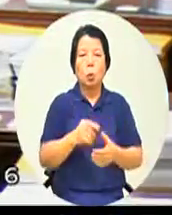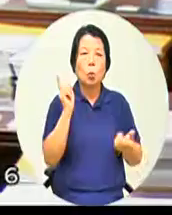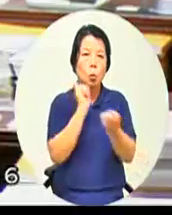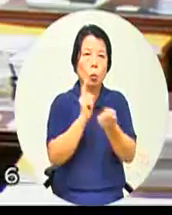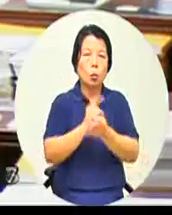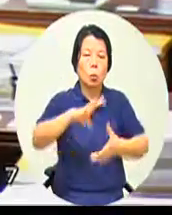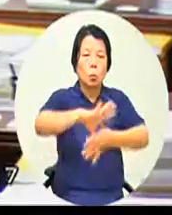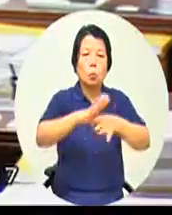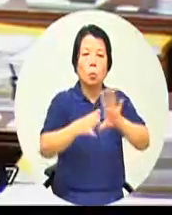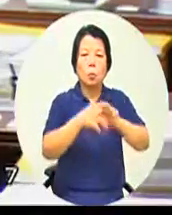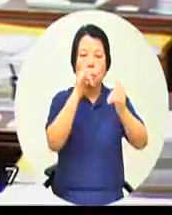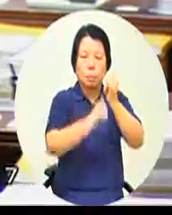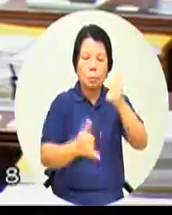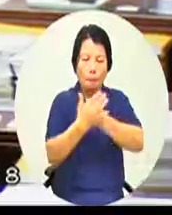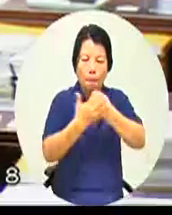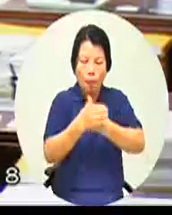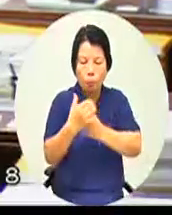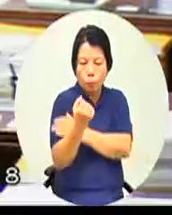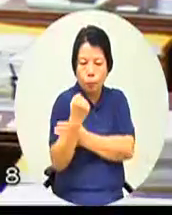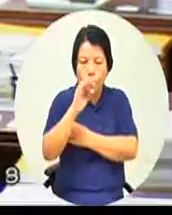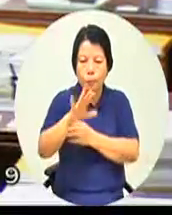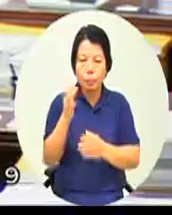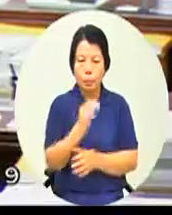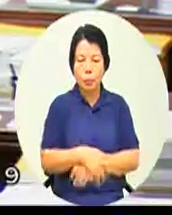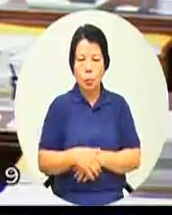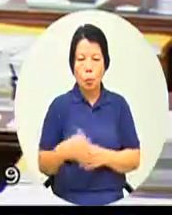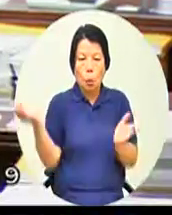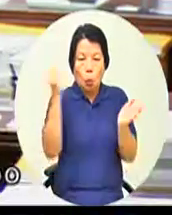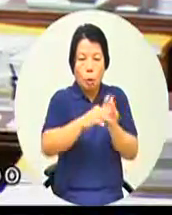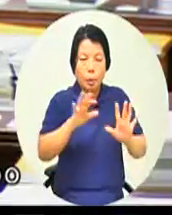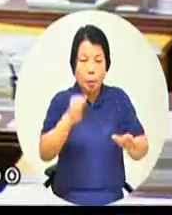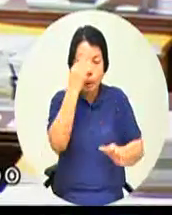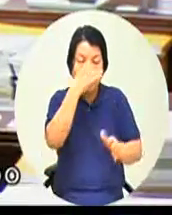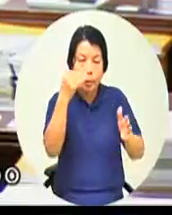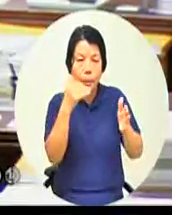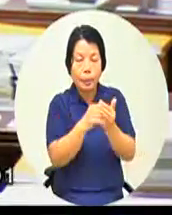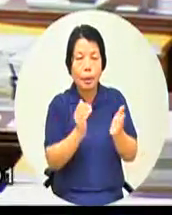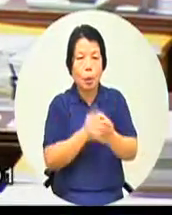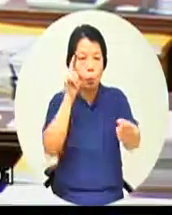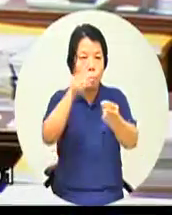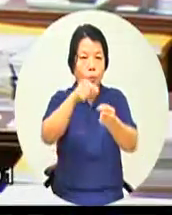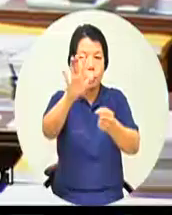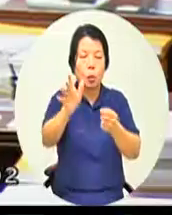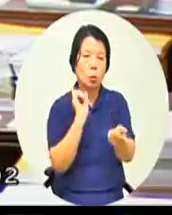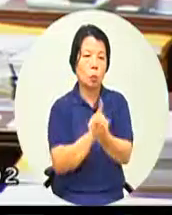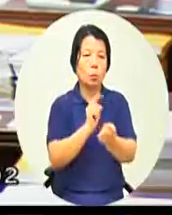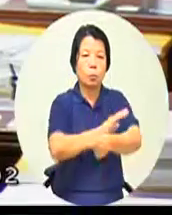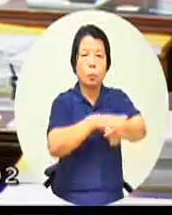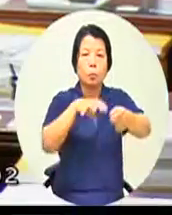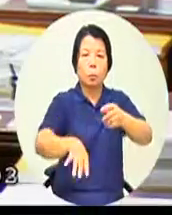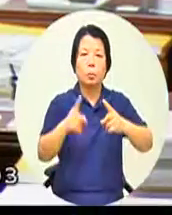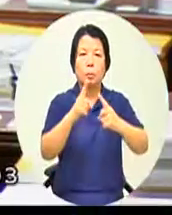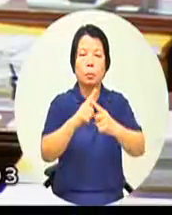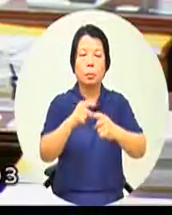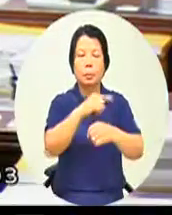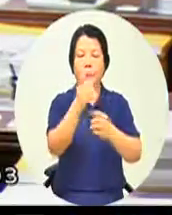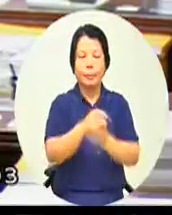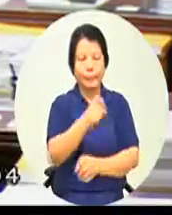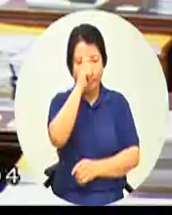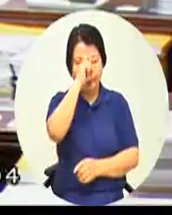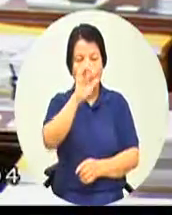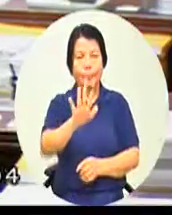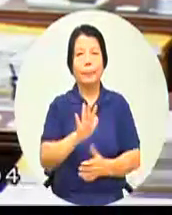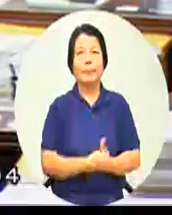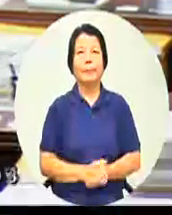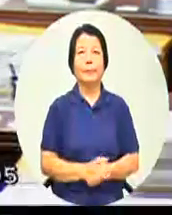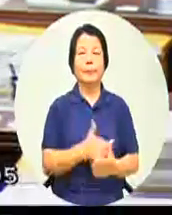保存在努力哈，其实终于看到有一个将来一个曙光哈，其实对左营人是非常非常的期待的哈。好，谢